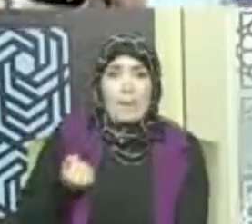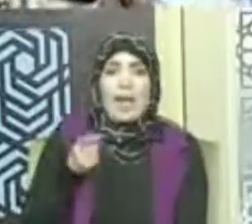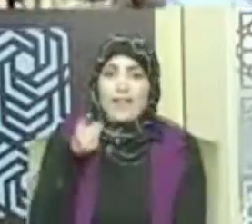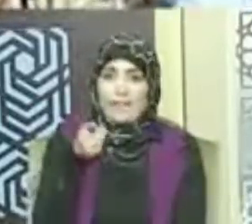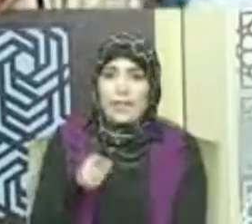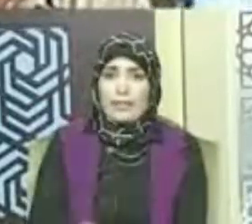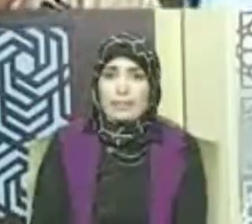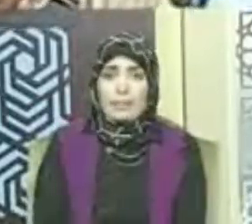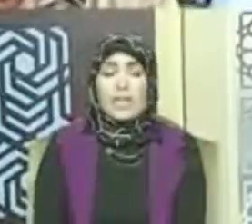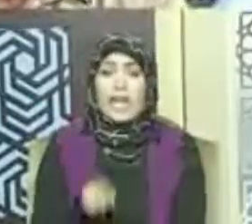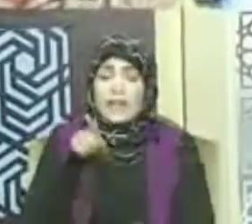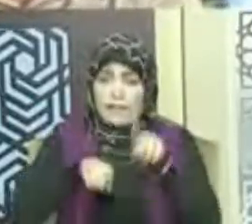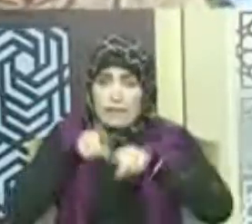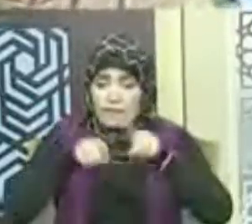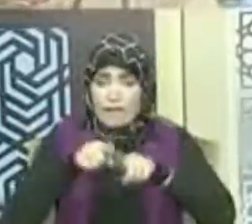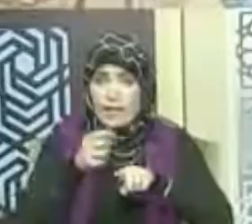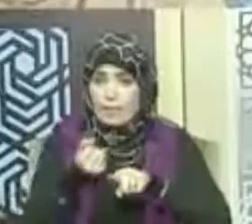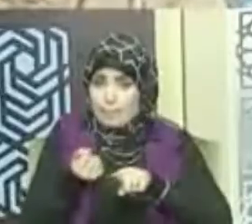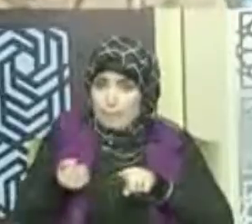ومن يبخل